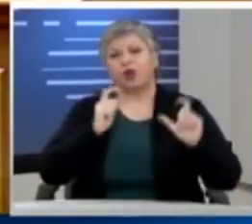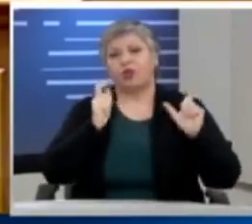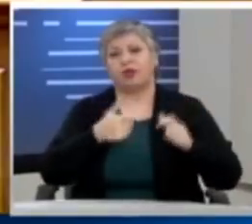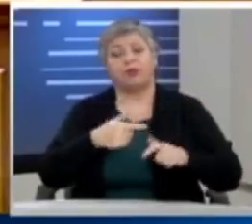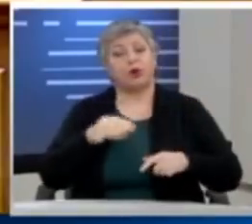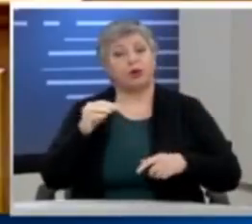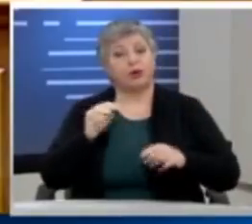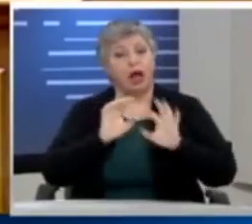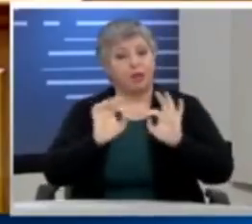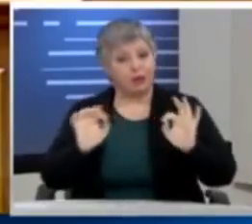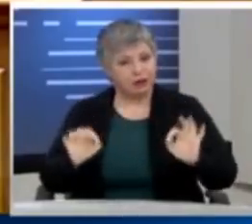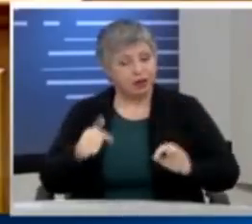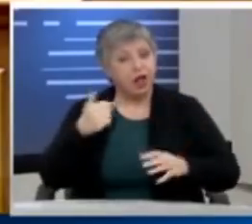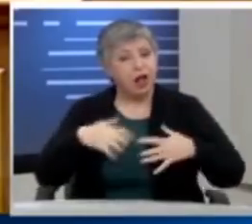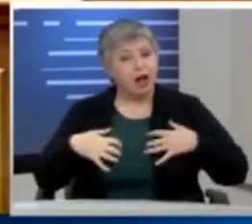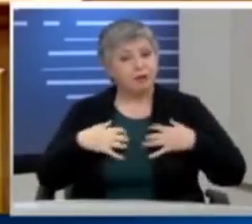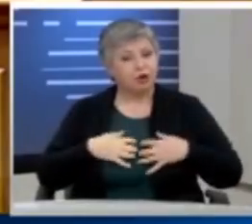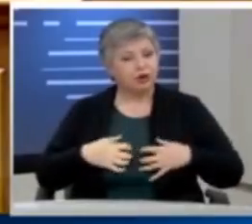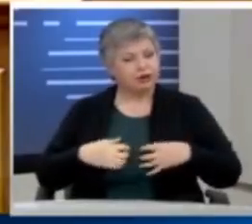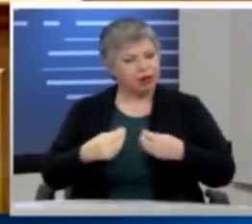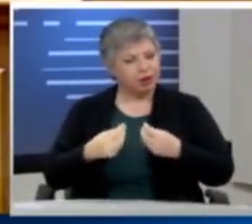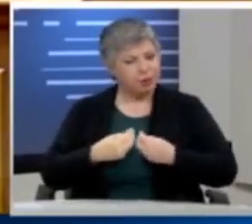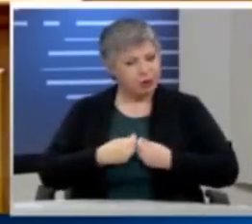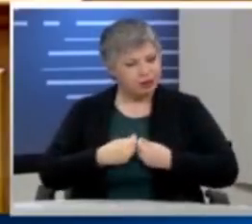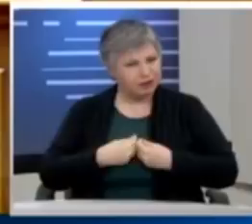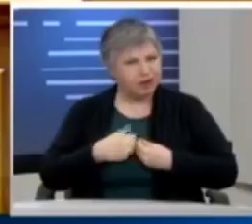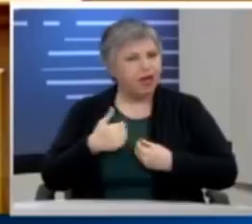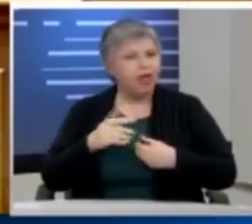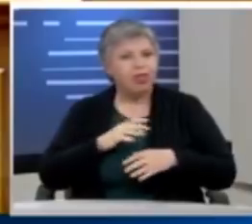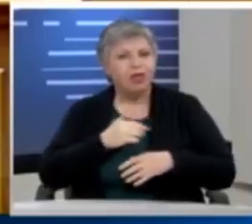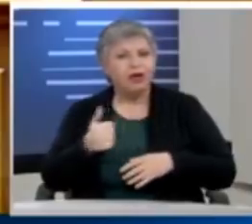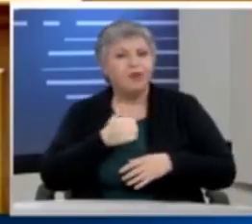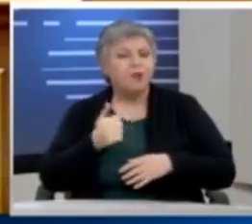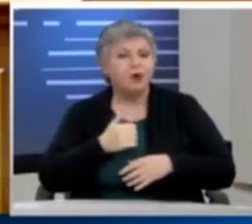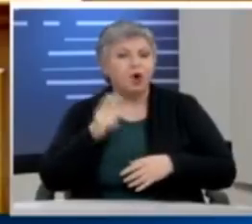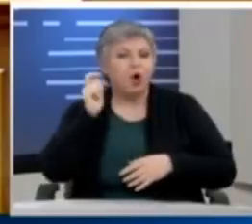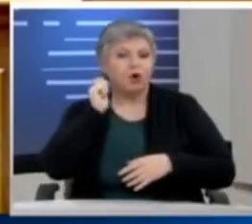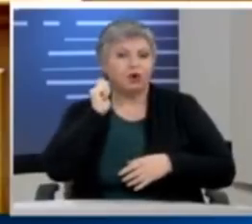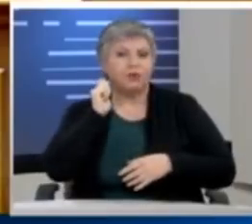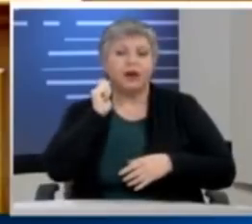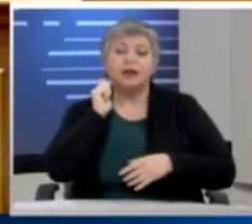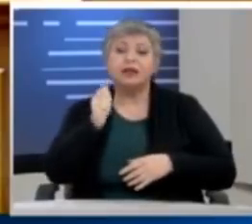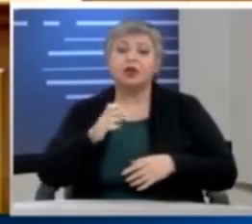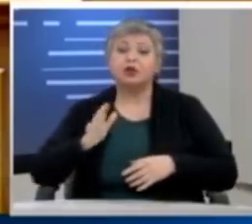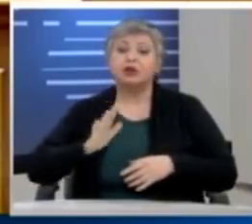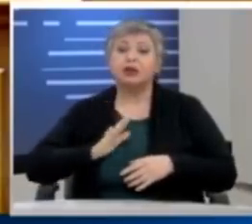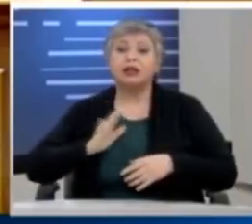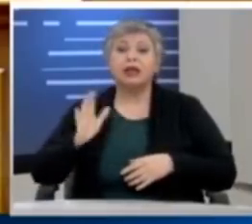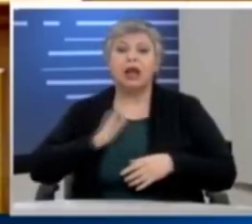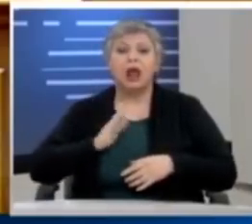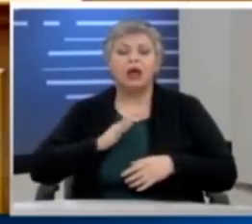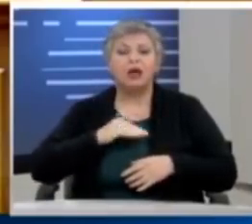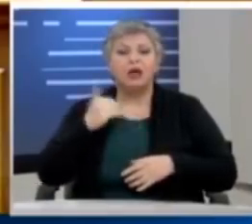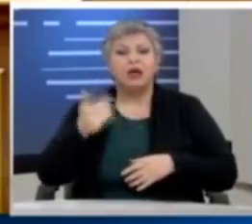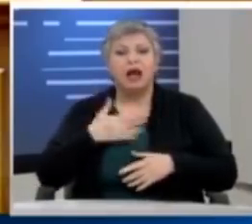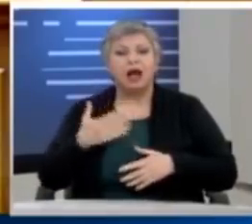μας ανησυχεί πάνω απ' όλα και ανεξάρτητα από το ποιο θα είναι το όνομα, είναι το γεγονός ότι οι λαοί των Βαλκανίων έχουν γίνει κλωτσοσκούφοι